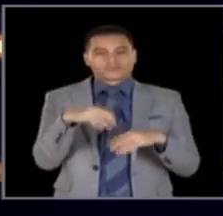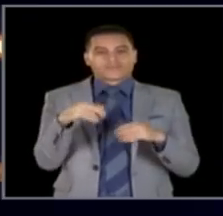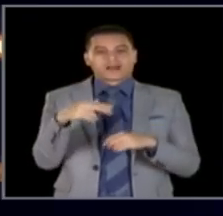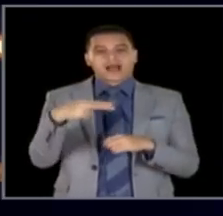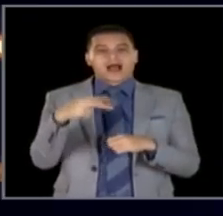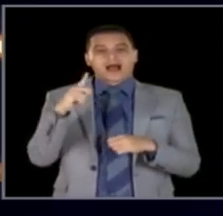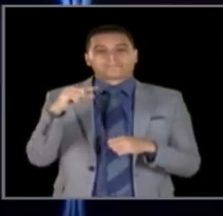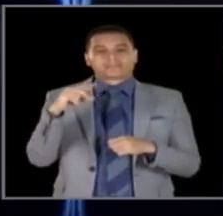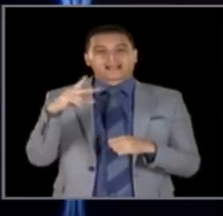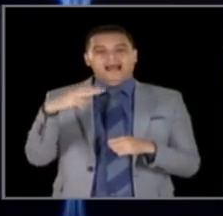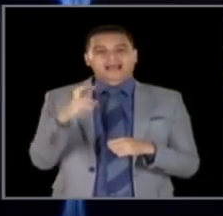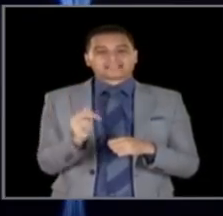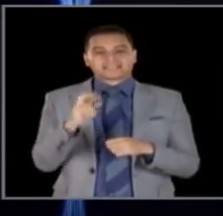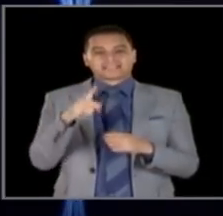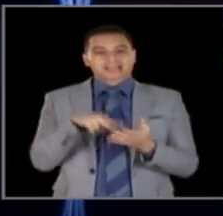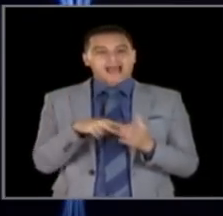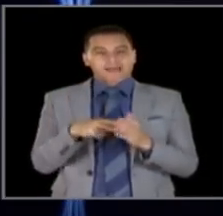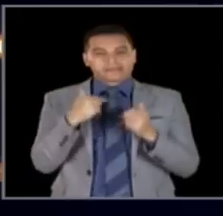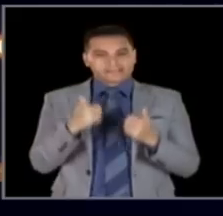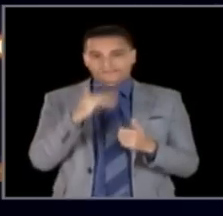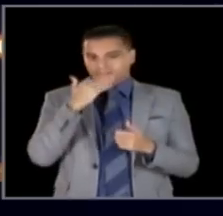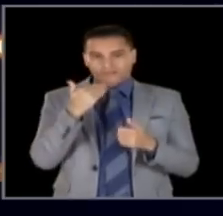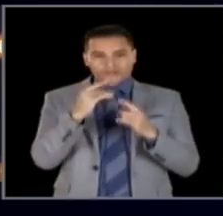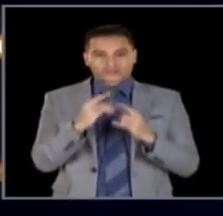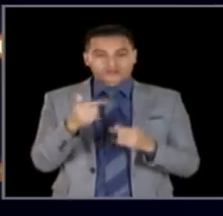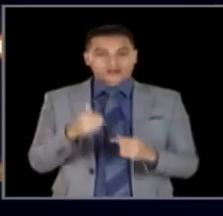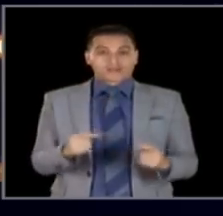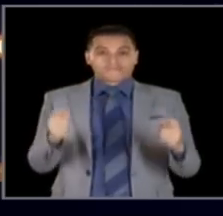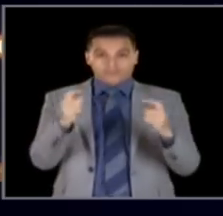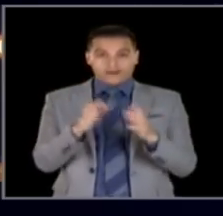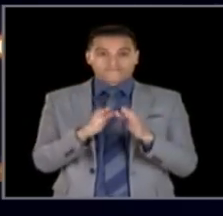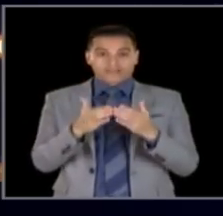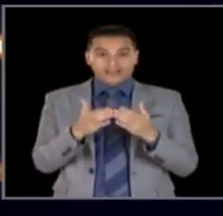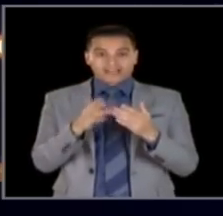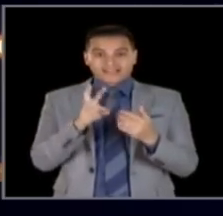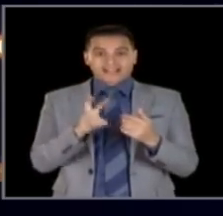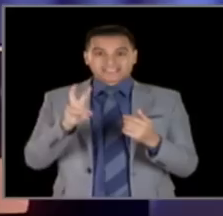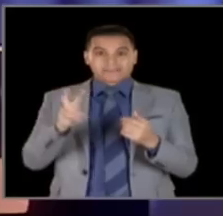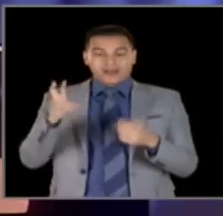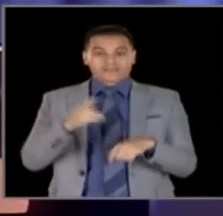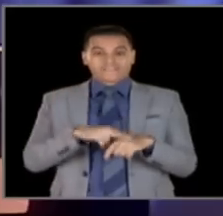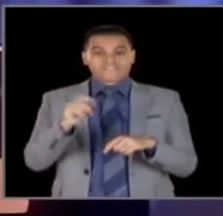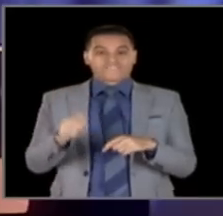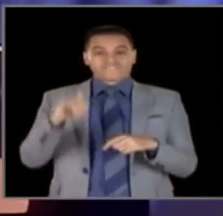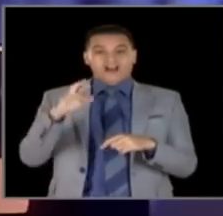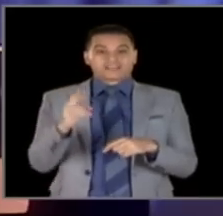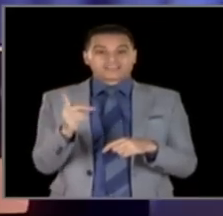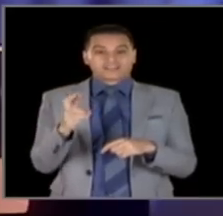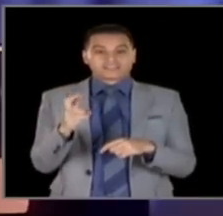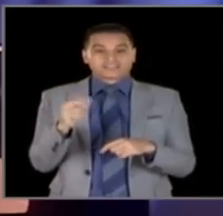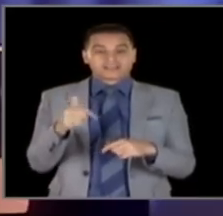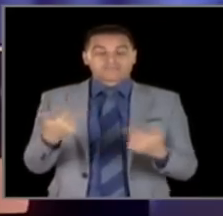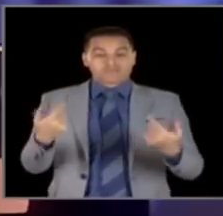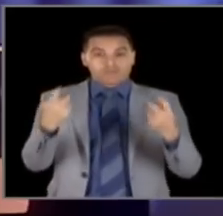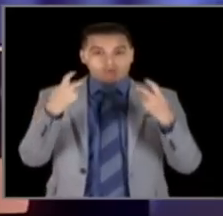العزيز. ازيك عبد العزيز؟ الحمد لله تمام يا مستر. المباراه النهارده فايترز وثلاث سبعات، تحس ان فيها سيف مباراه